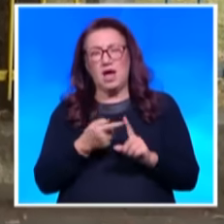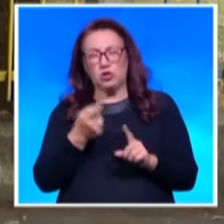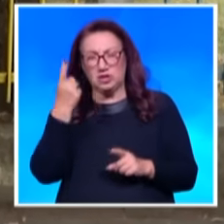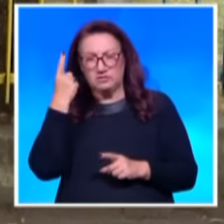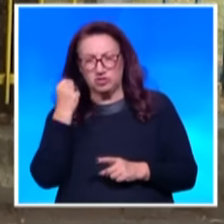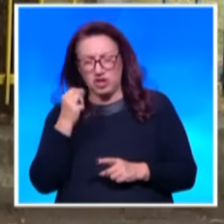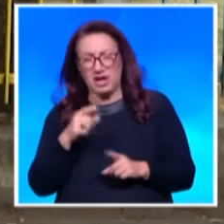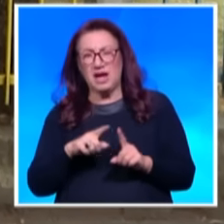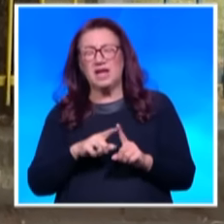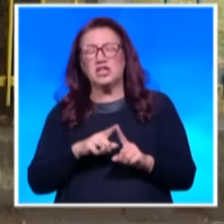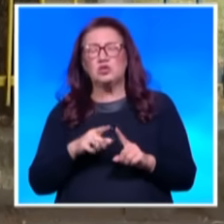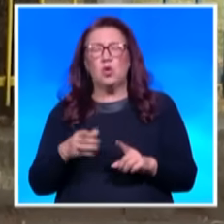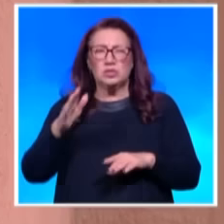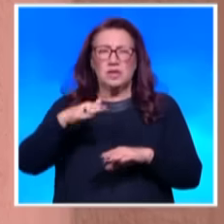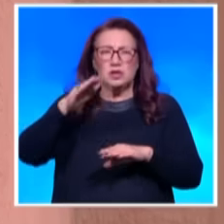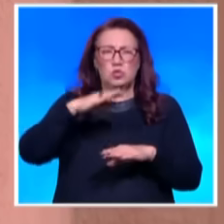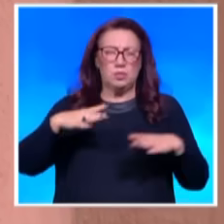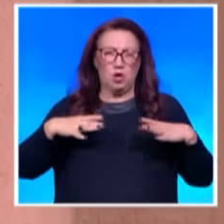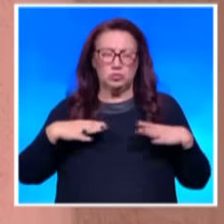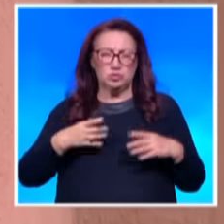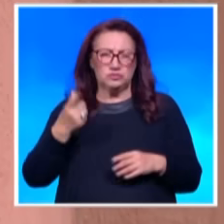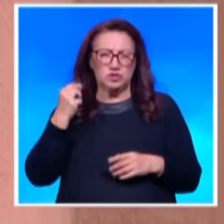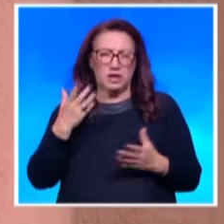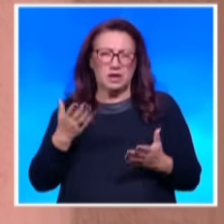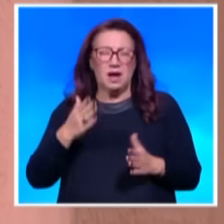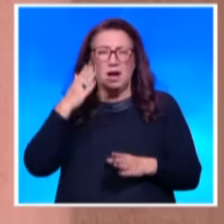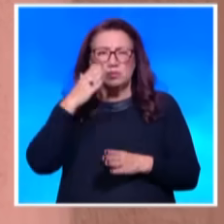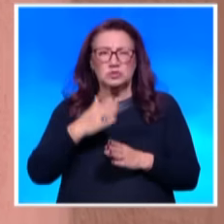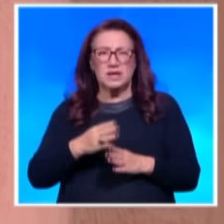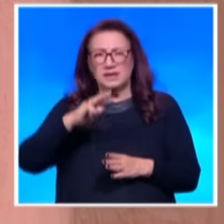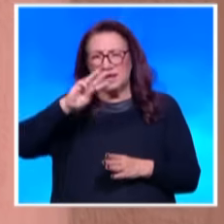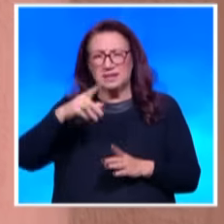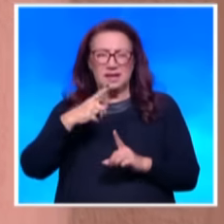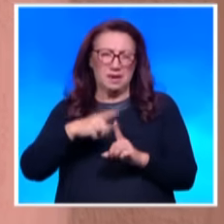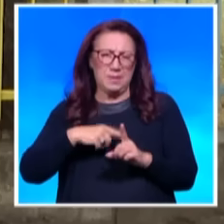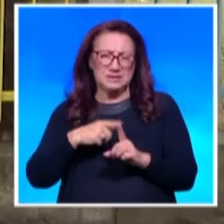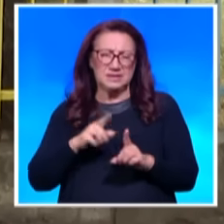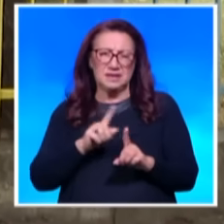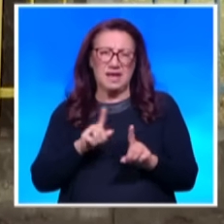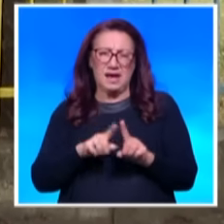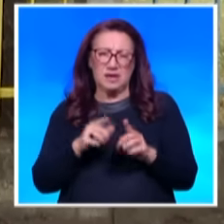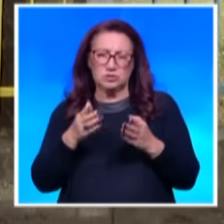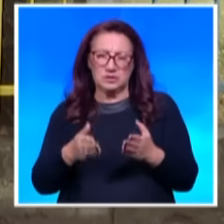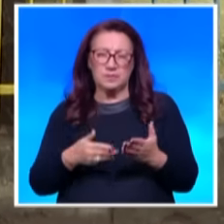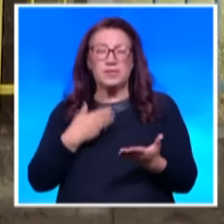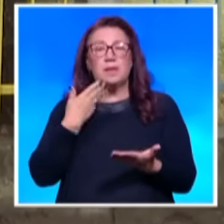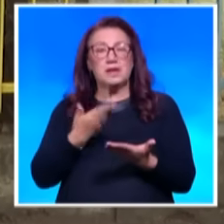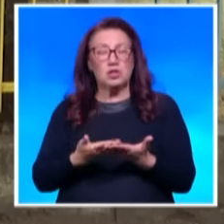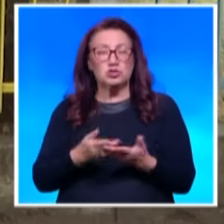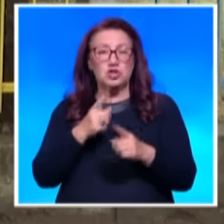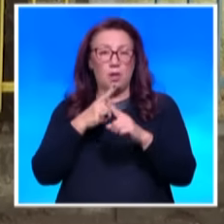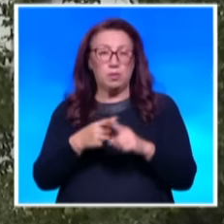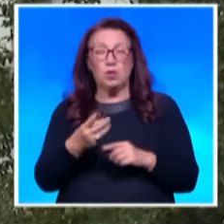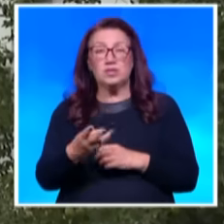нито натовареността им в последните 3 месеца е толкова впечатляваща, колкото се изнася по медиите. Предложих им по 3000, не